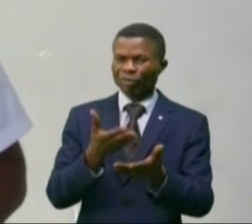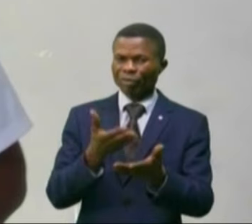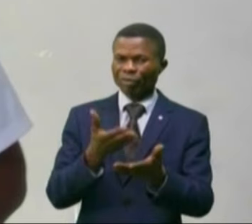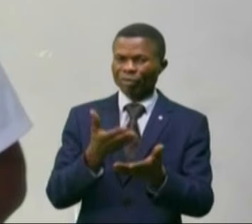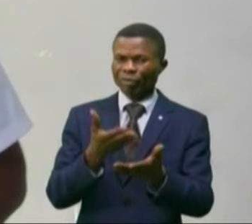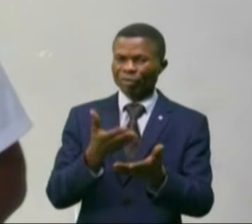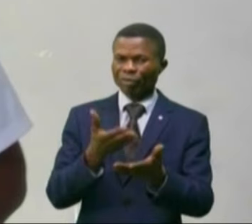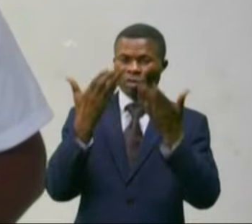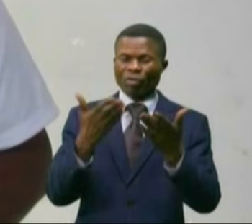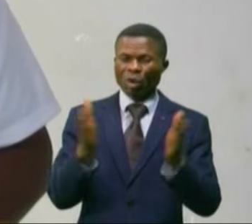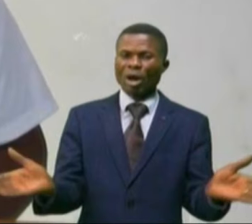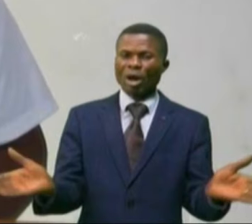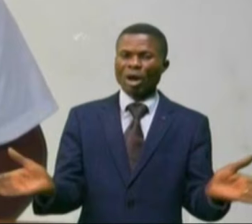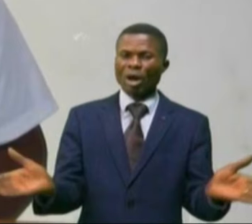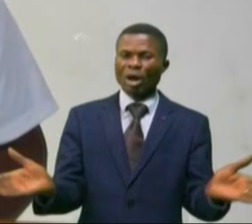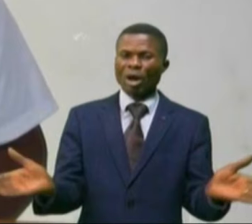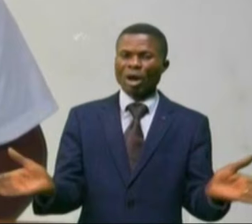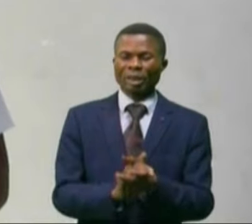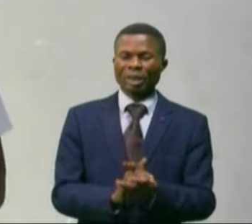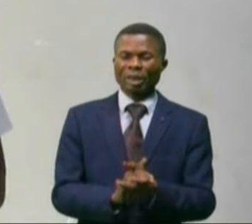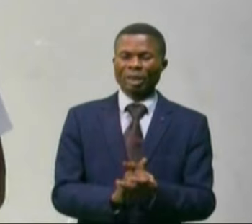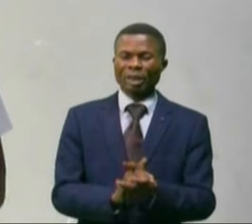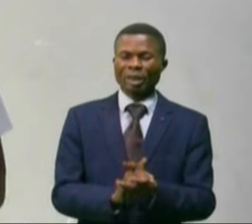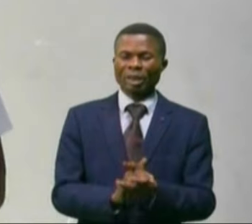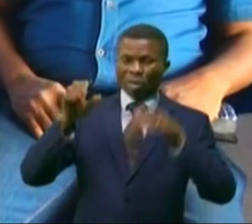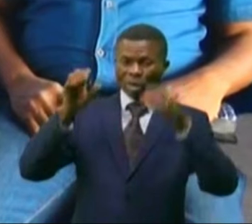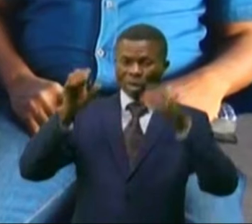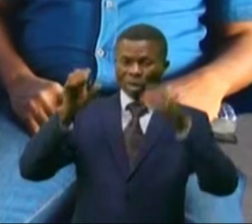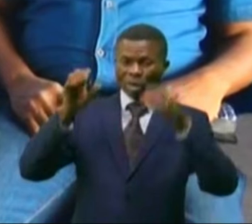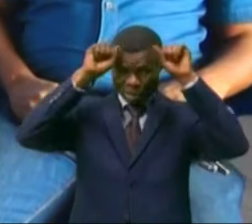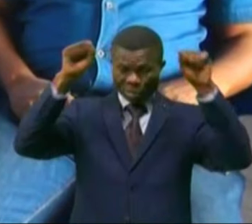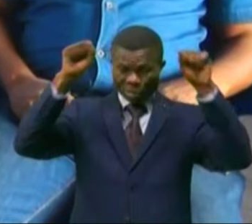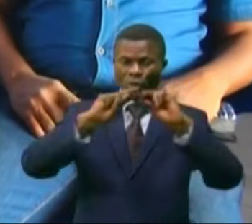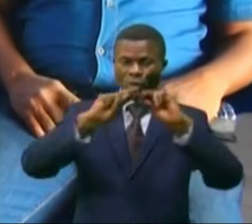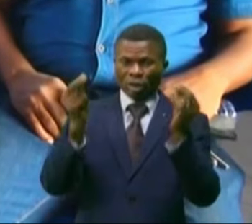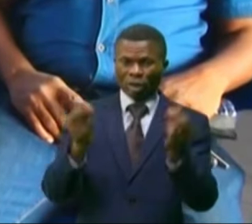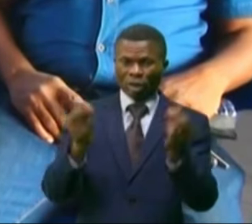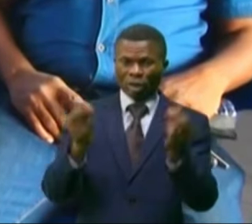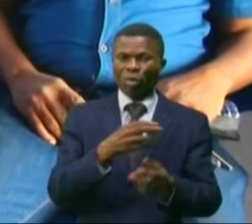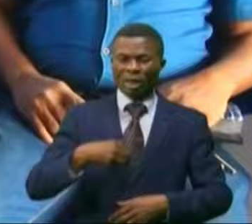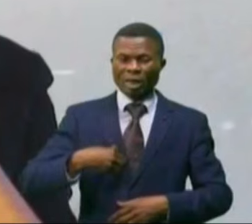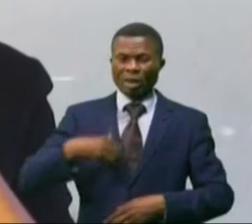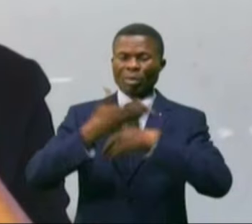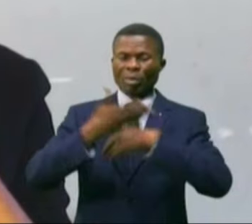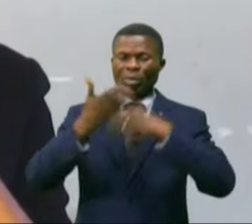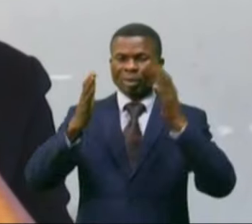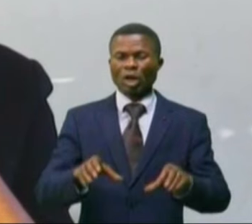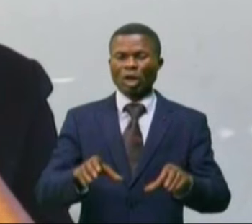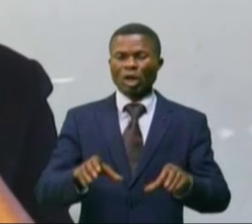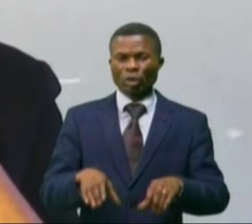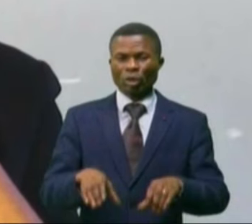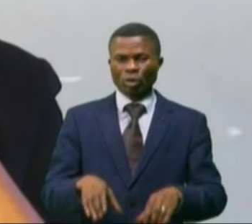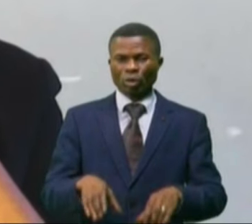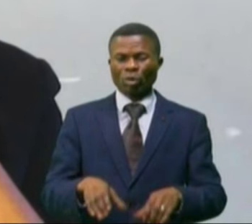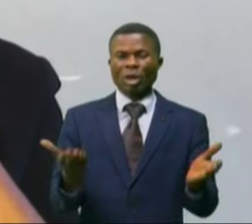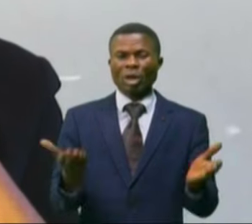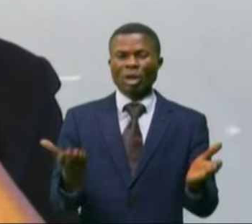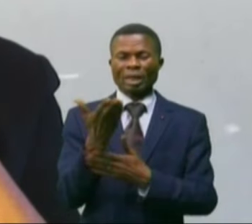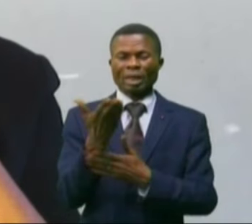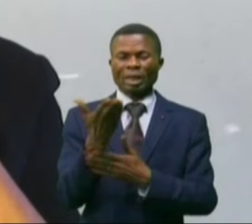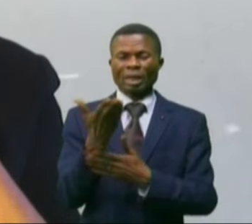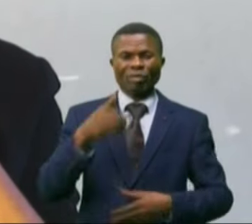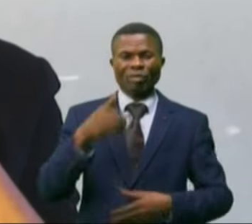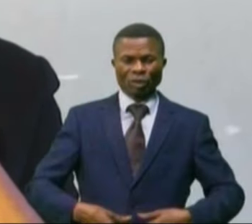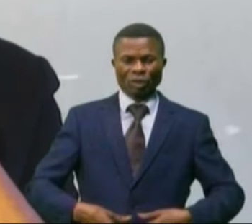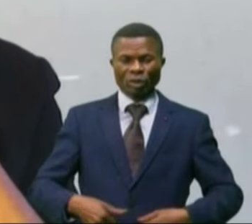la motivation avec Déti Nouli, présidente des femmes architectes du Congo à FARC, qui encourage les étudiantes à